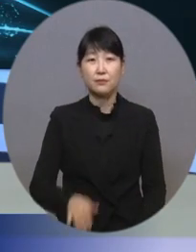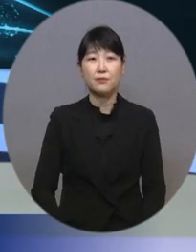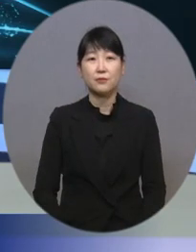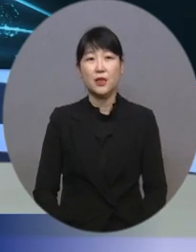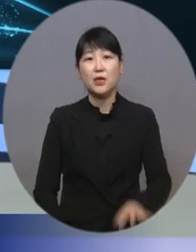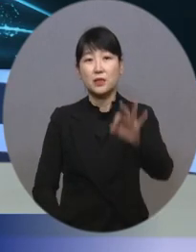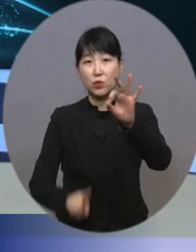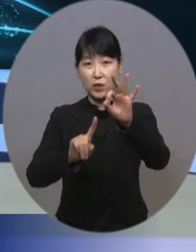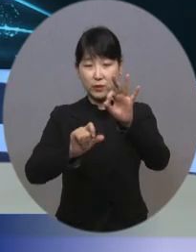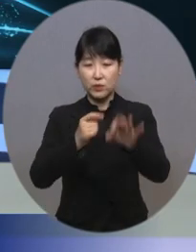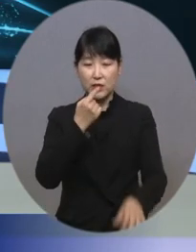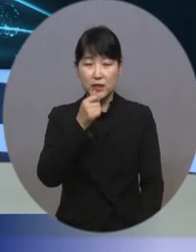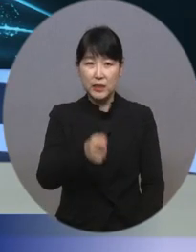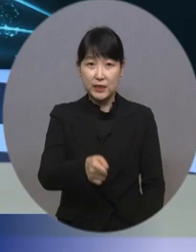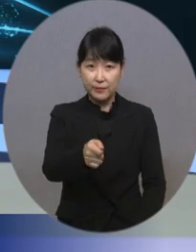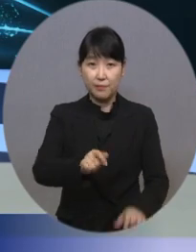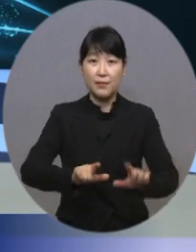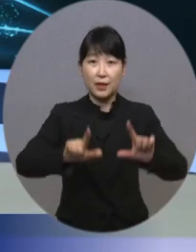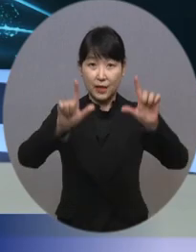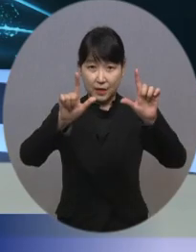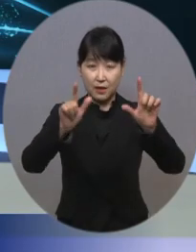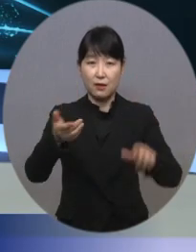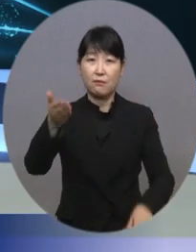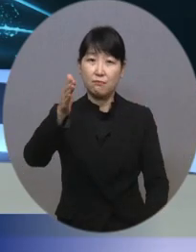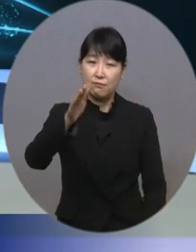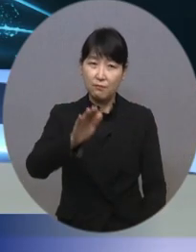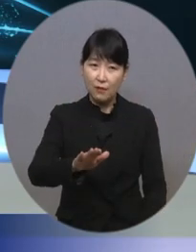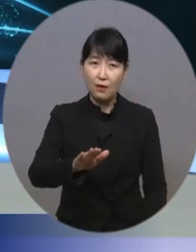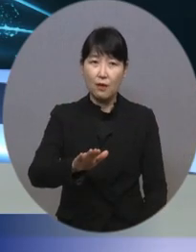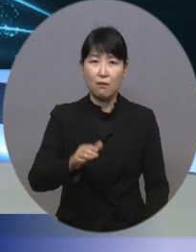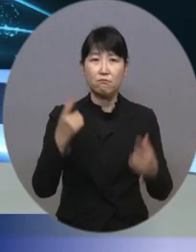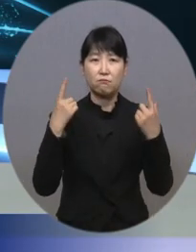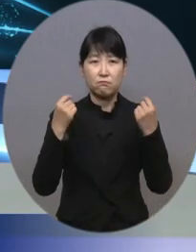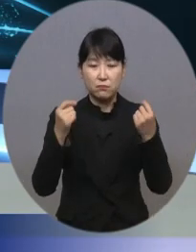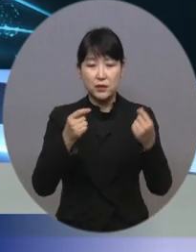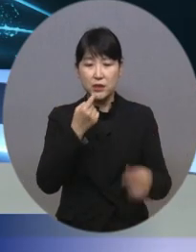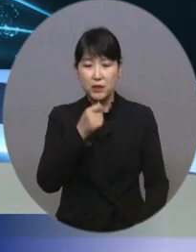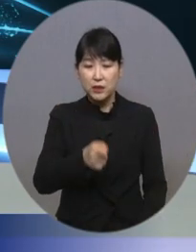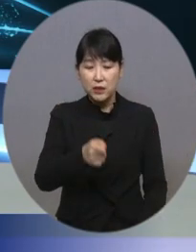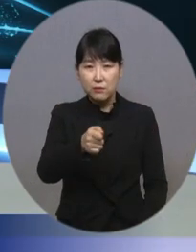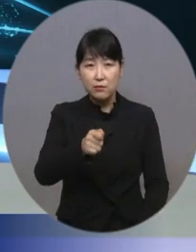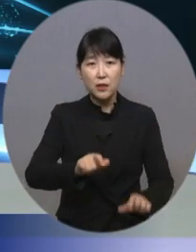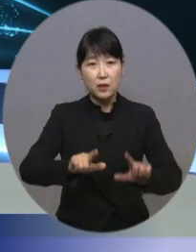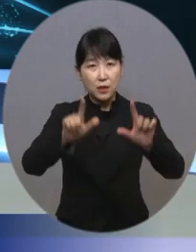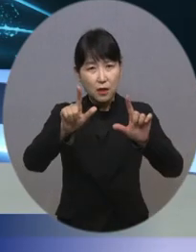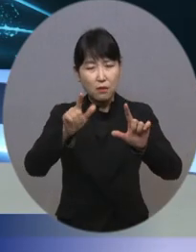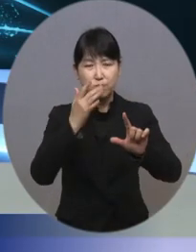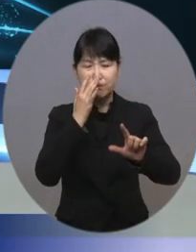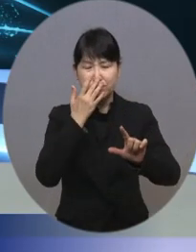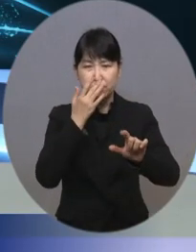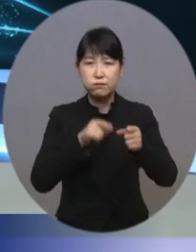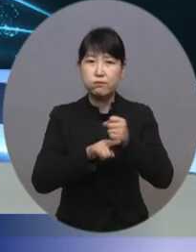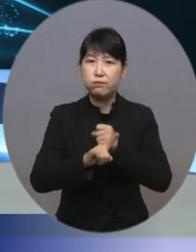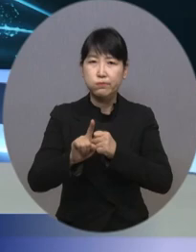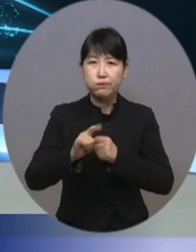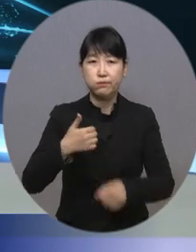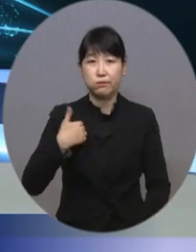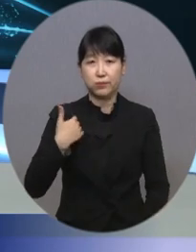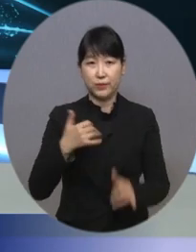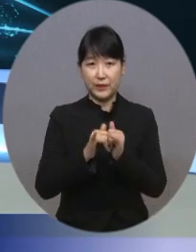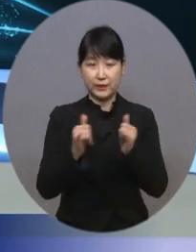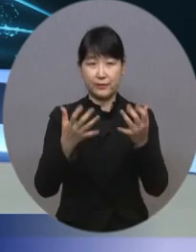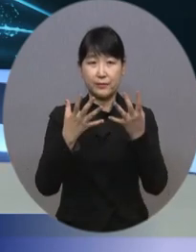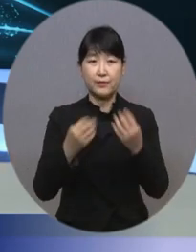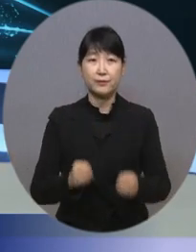10월 15일은 흰 지팡이의 날이었습니다. 그런데 여전히 흰 지팡이의 날과 그 의미에 대해 알지 못하는